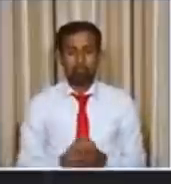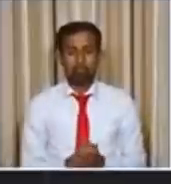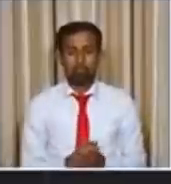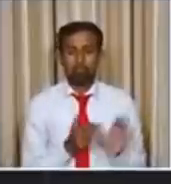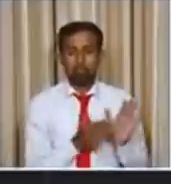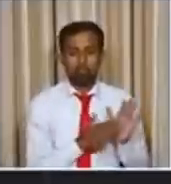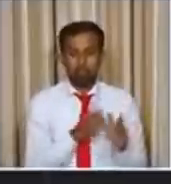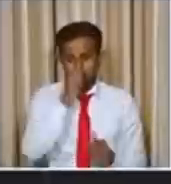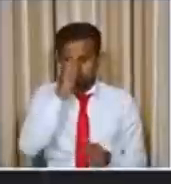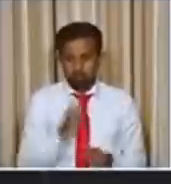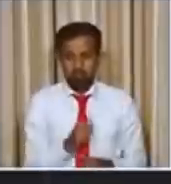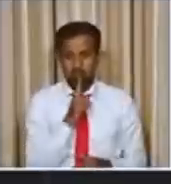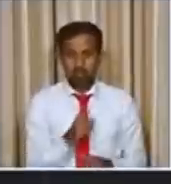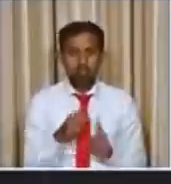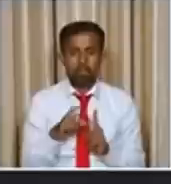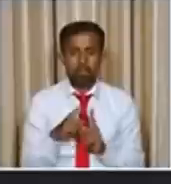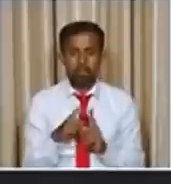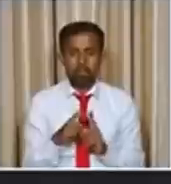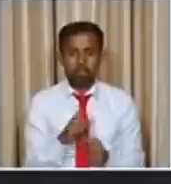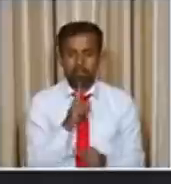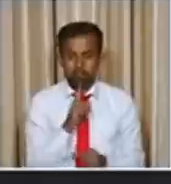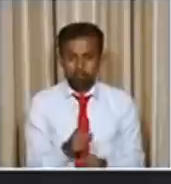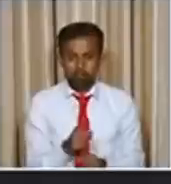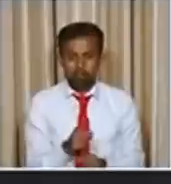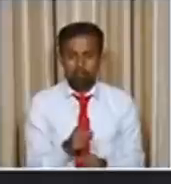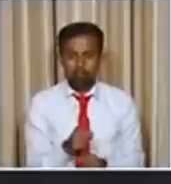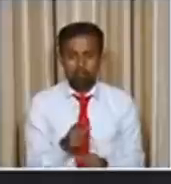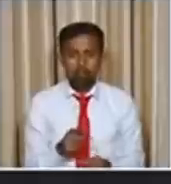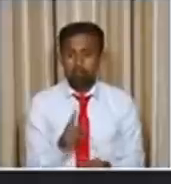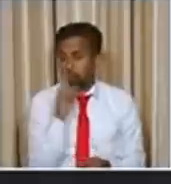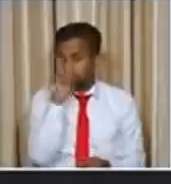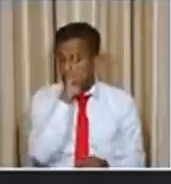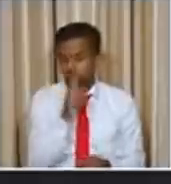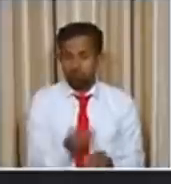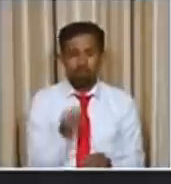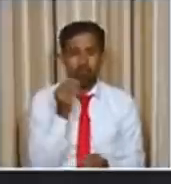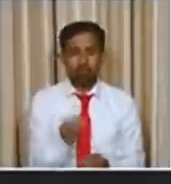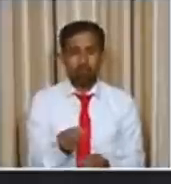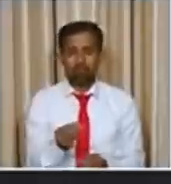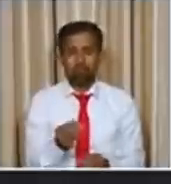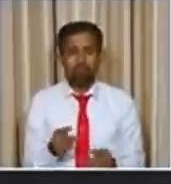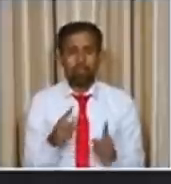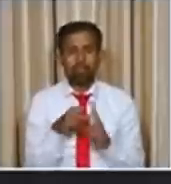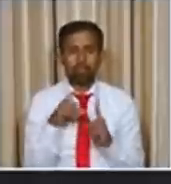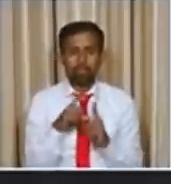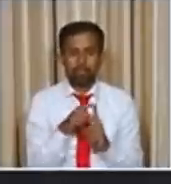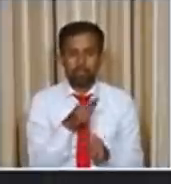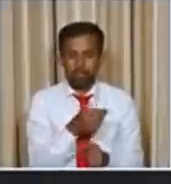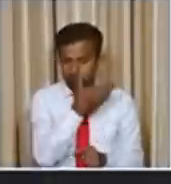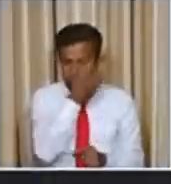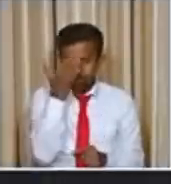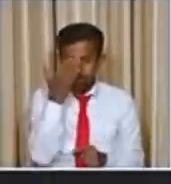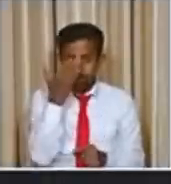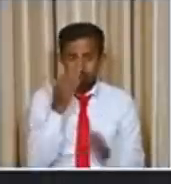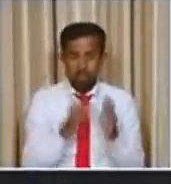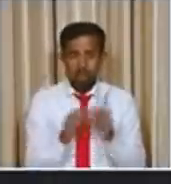நாங்க இந்த எடியூகேஷனுக்கு இதுக்கு தான் நாங்கள் ப்ரையாரிட்டி கொடுக்க வேணும். இப்போ பாருங்க எடியூகேஷனுக்கு தமிழ் மினிஸ்டர் ஒன்று வந்திருக்கு, அவருக்கும்